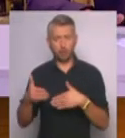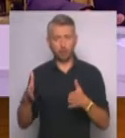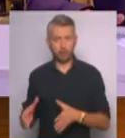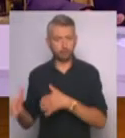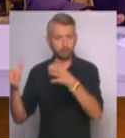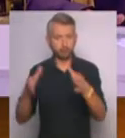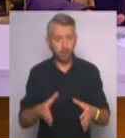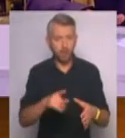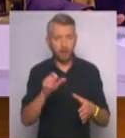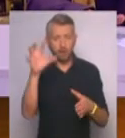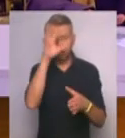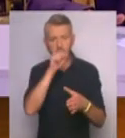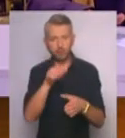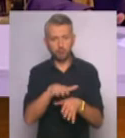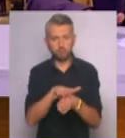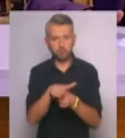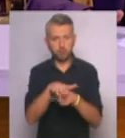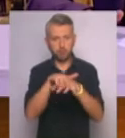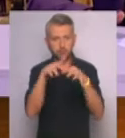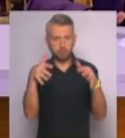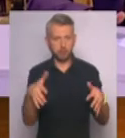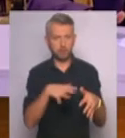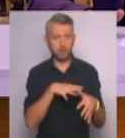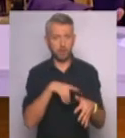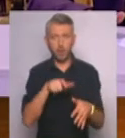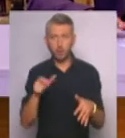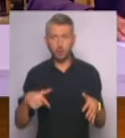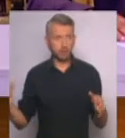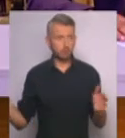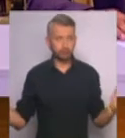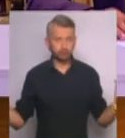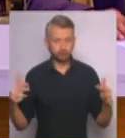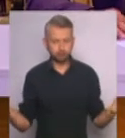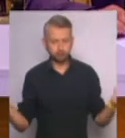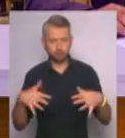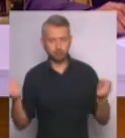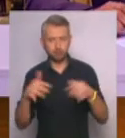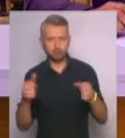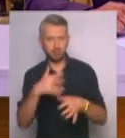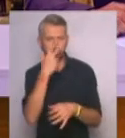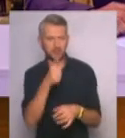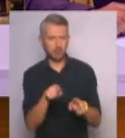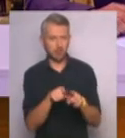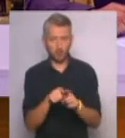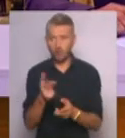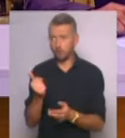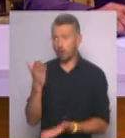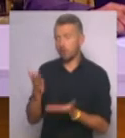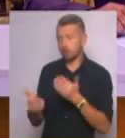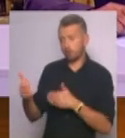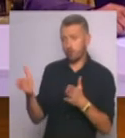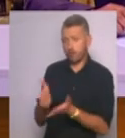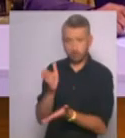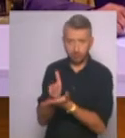мені насипали повний контейнер сміття. Тобто люди просто знесли, привикли до такої, знаєте, безкоштовно. Ну, якщо стоїть контейнер, то туди